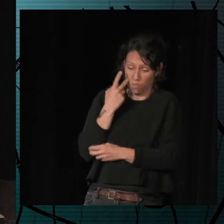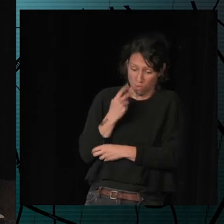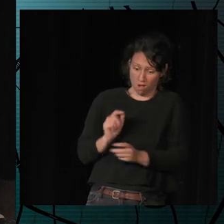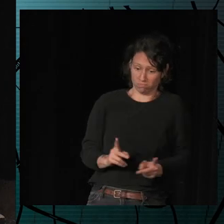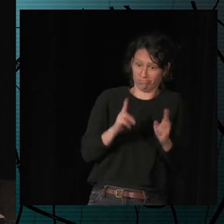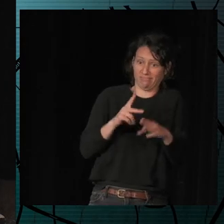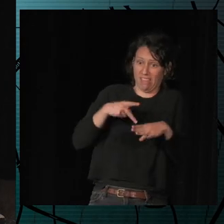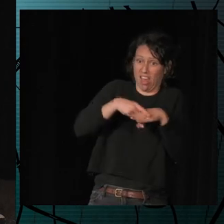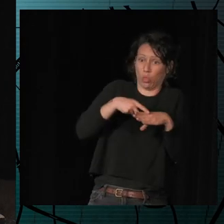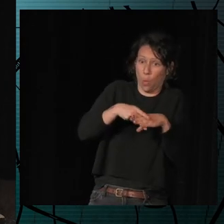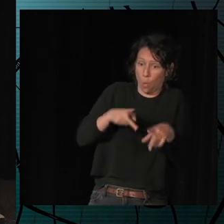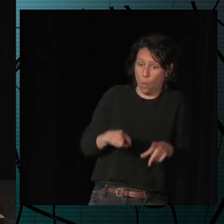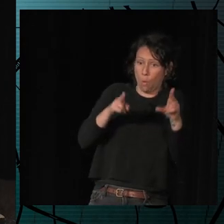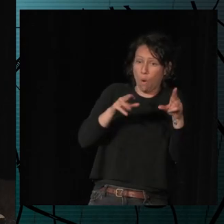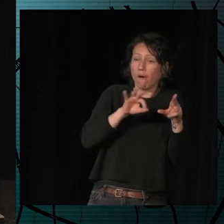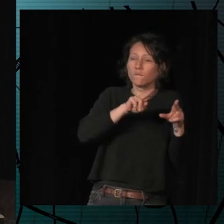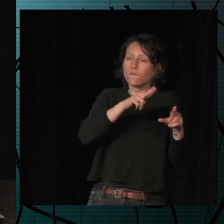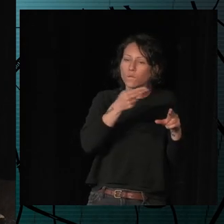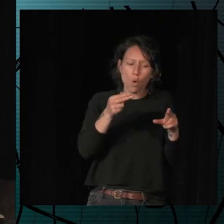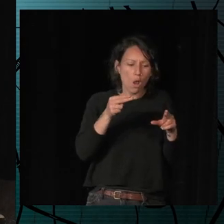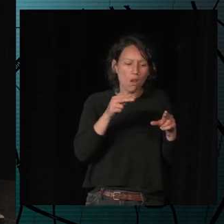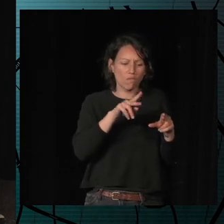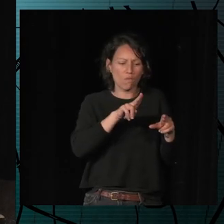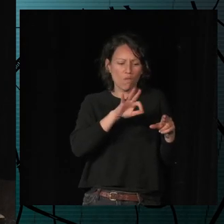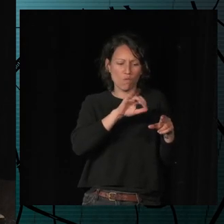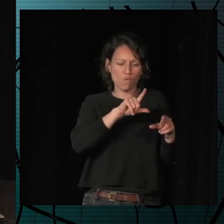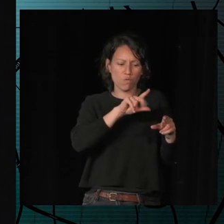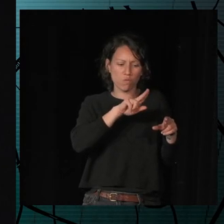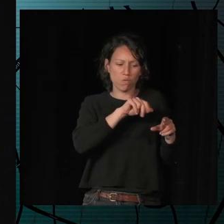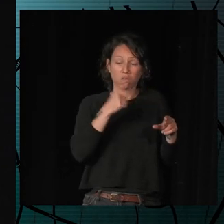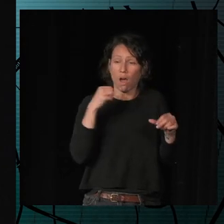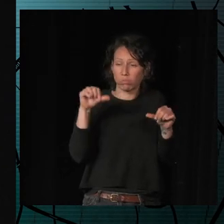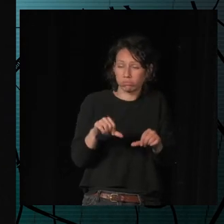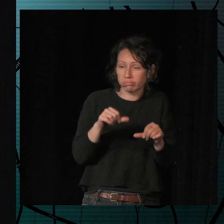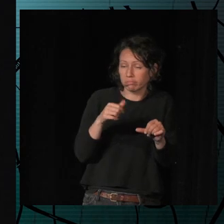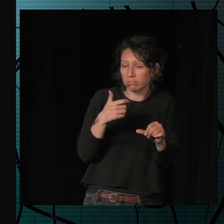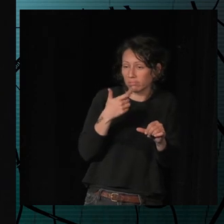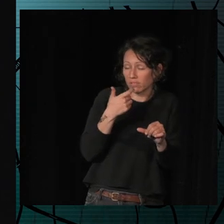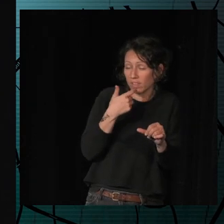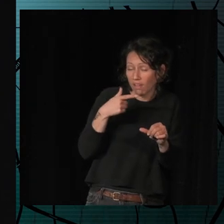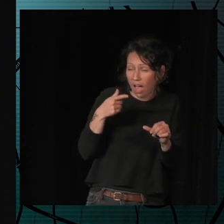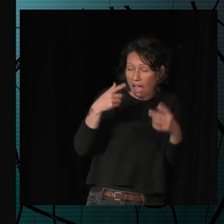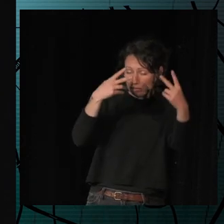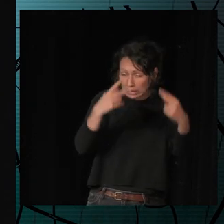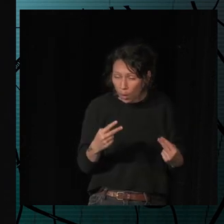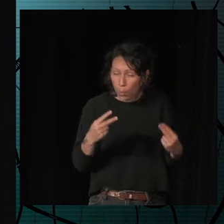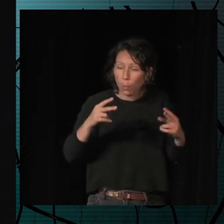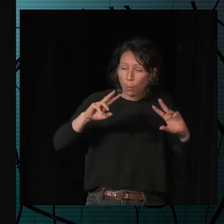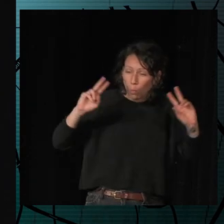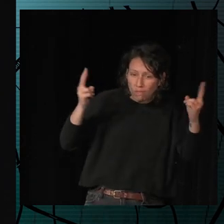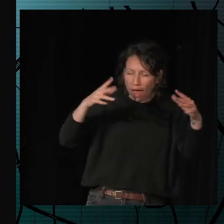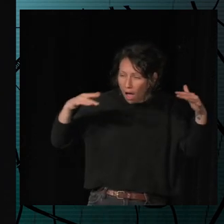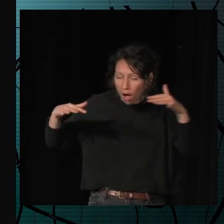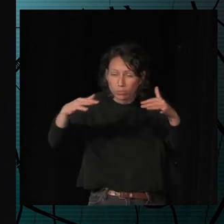ah je je sais que tu l'adores mais ça reste du nanard et le scénario tout l'univers tout tout ce qui